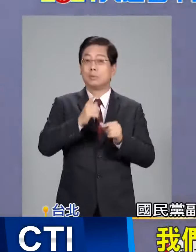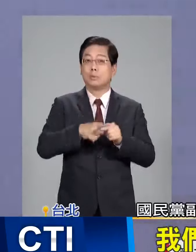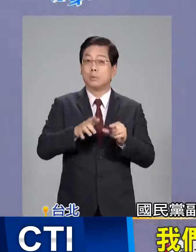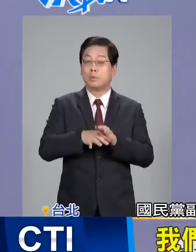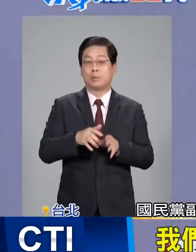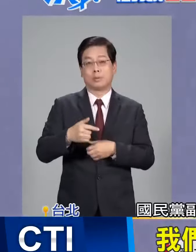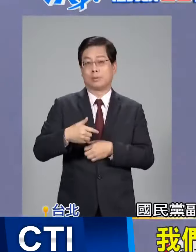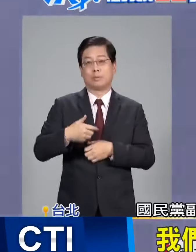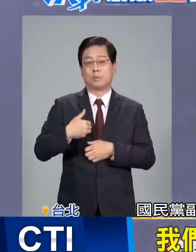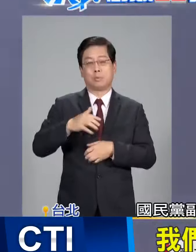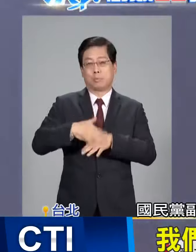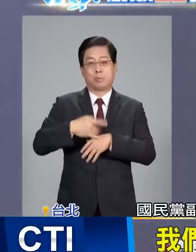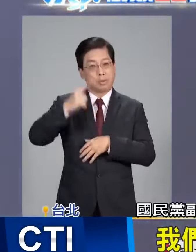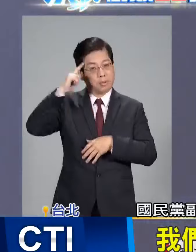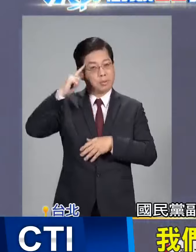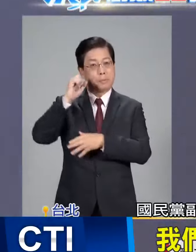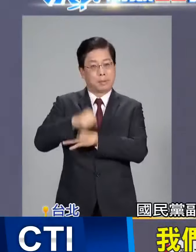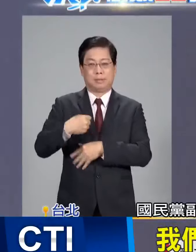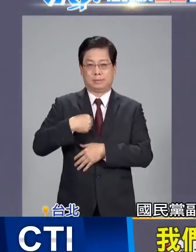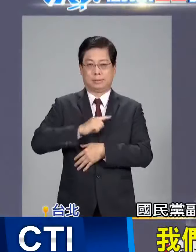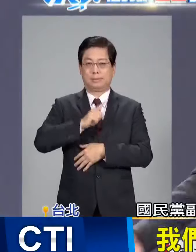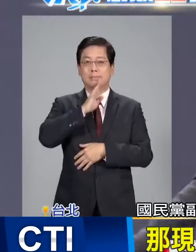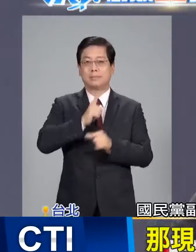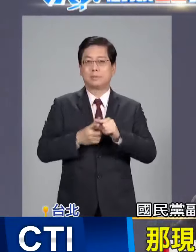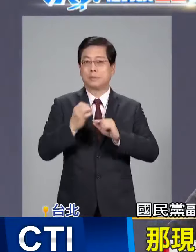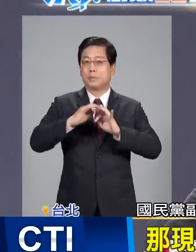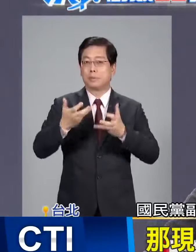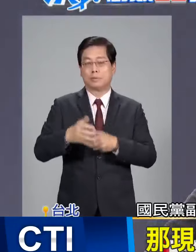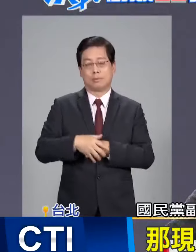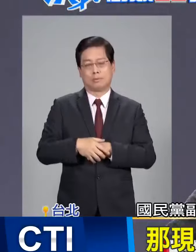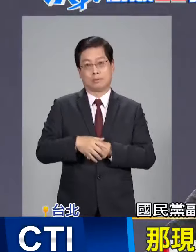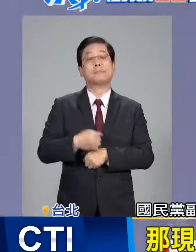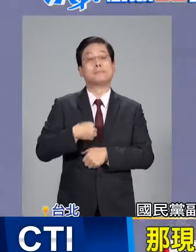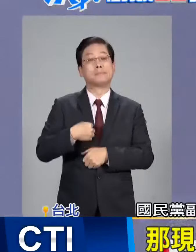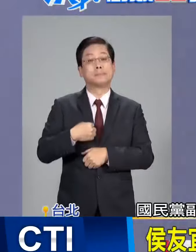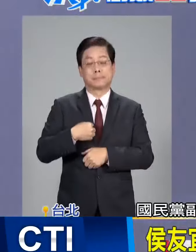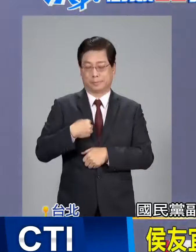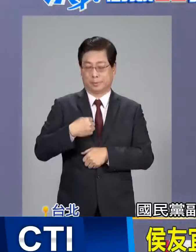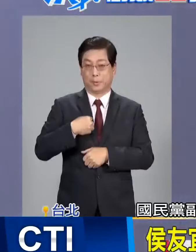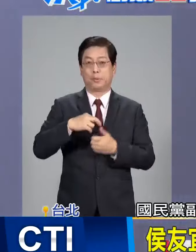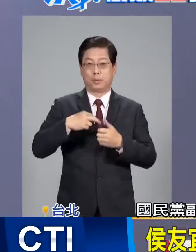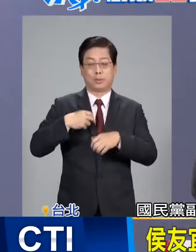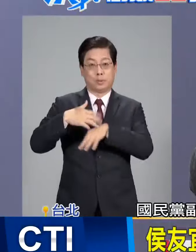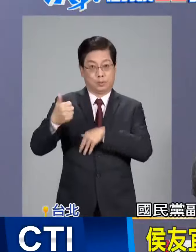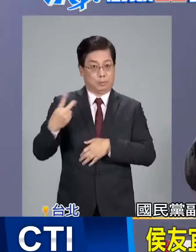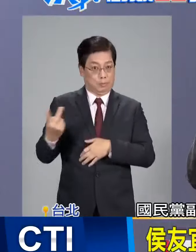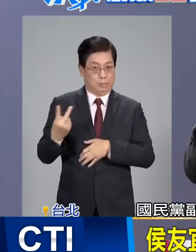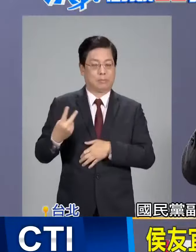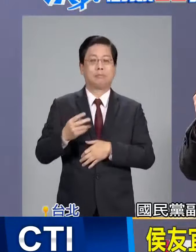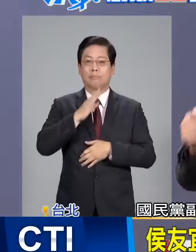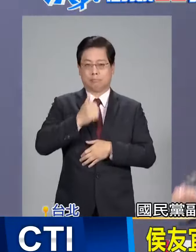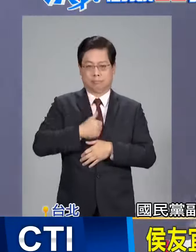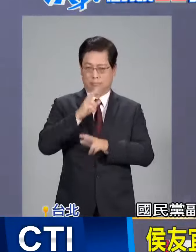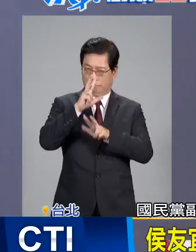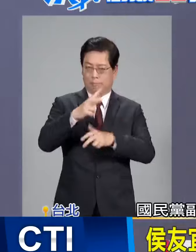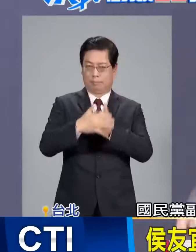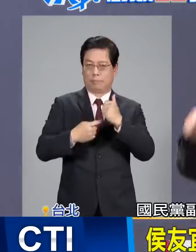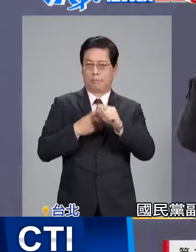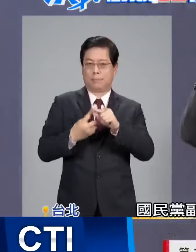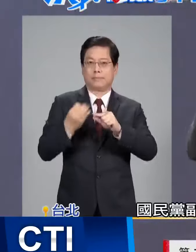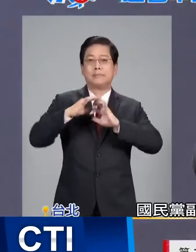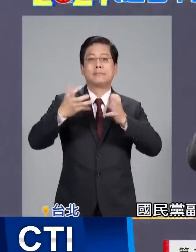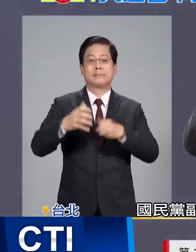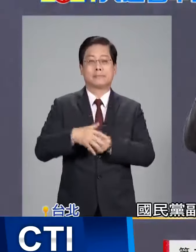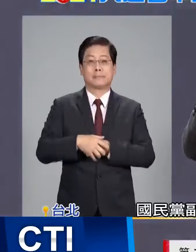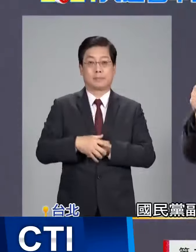“我们不再认同自己是中华民国”。那现在又变成中华民国的守护者，侯友宜跟我们是真正拥护中华民国，我